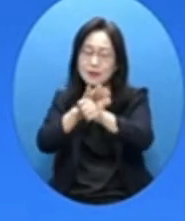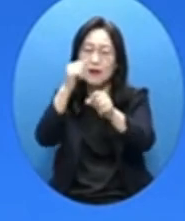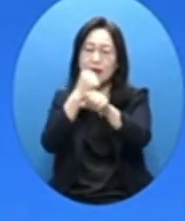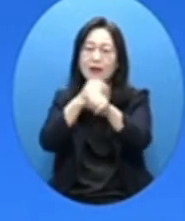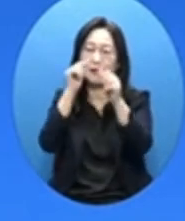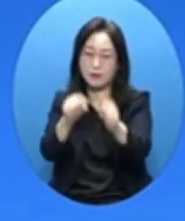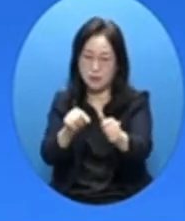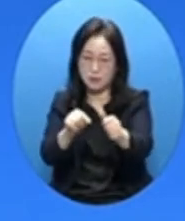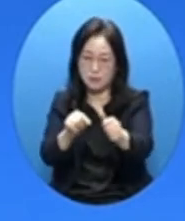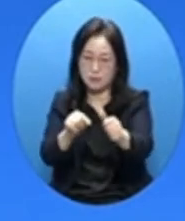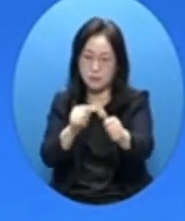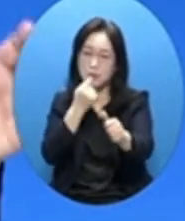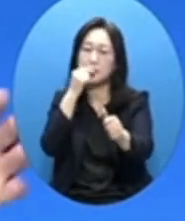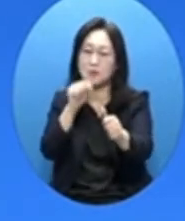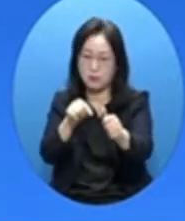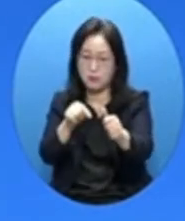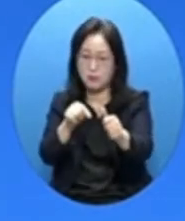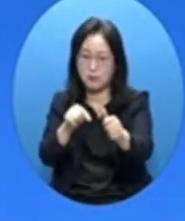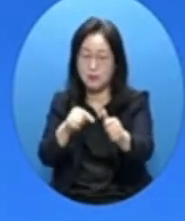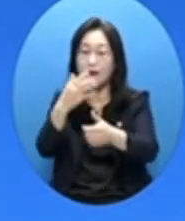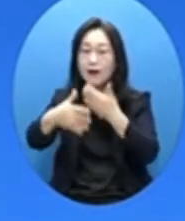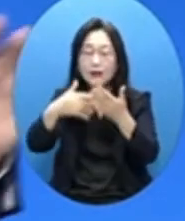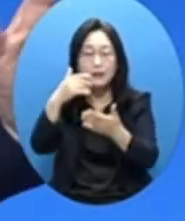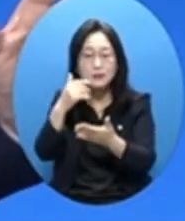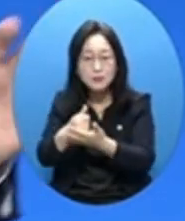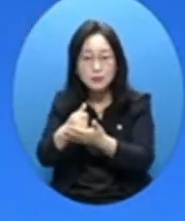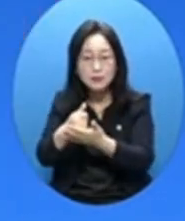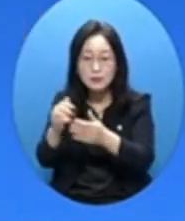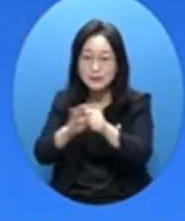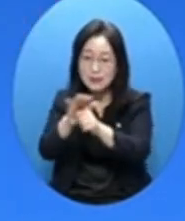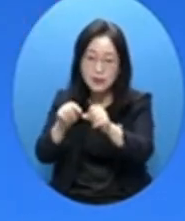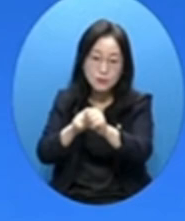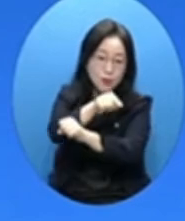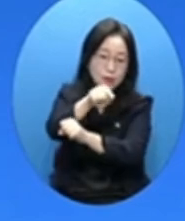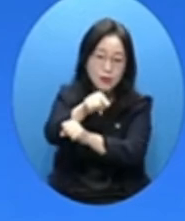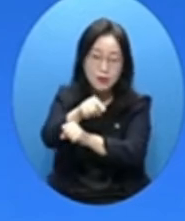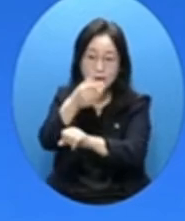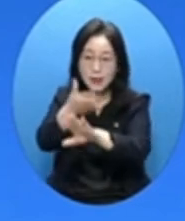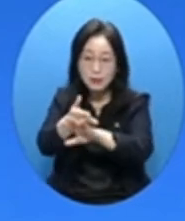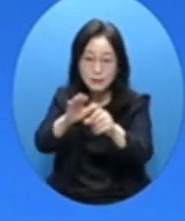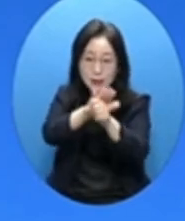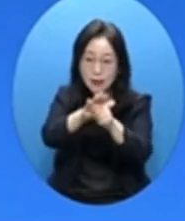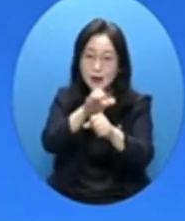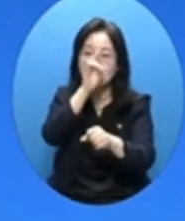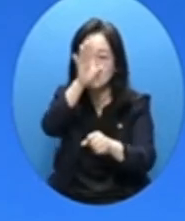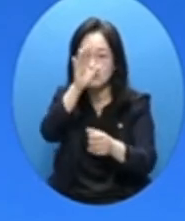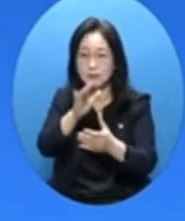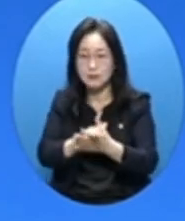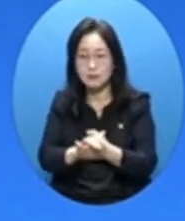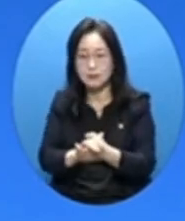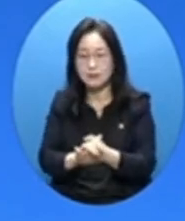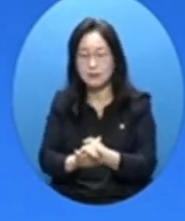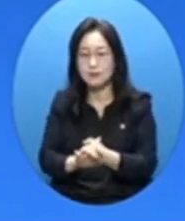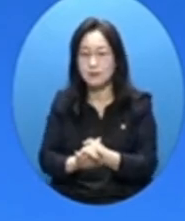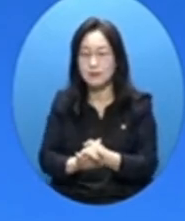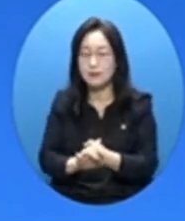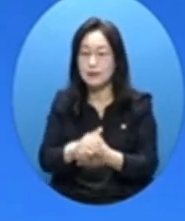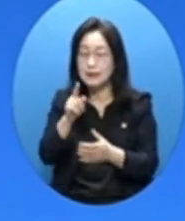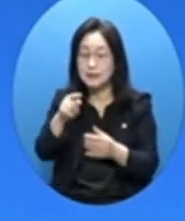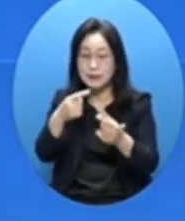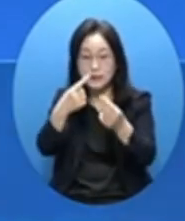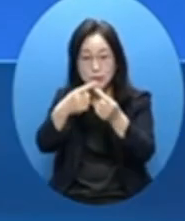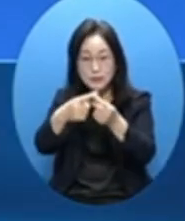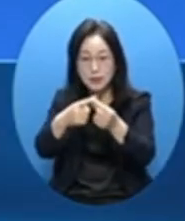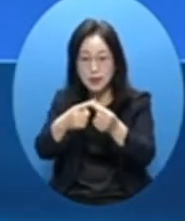말씀하셨습니다 하나님의 다른 그 어떤 것을 하늘마다 사랑하면 안 됩니다 그래서 1계명이